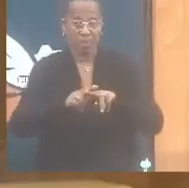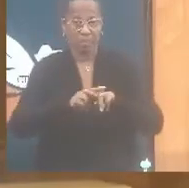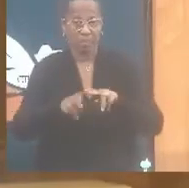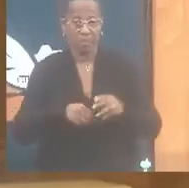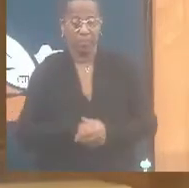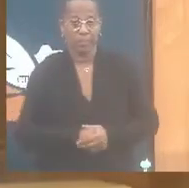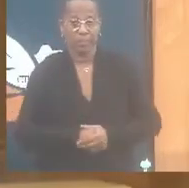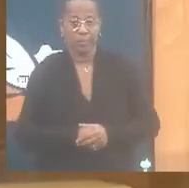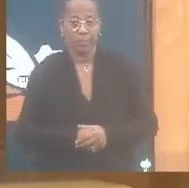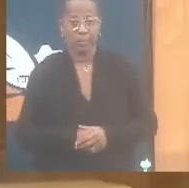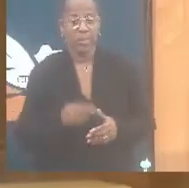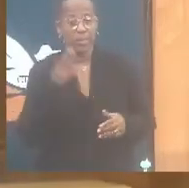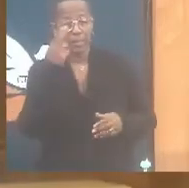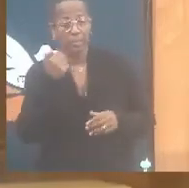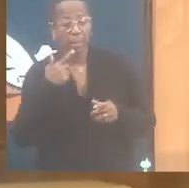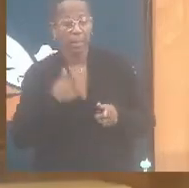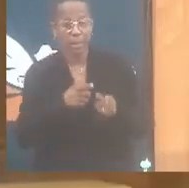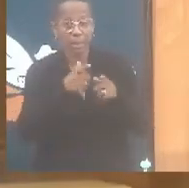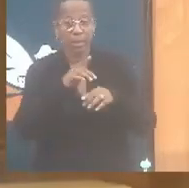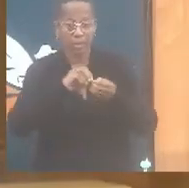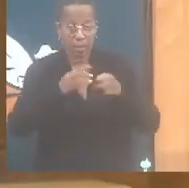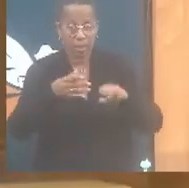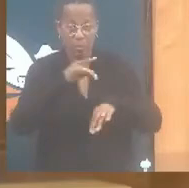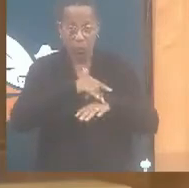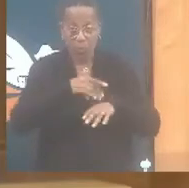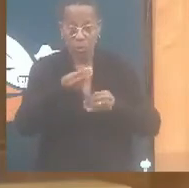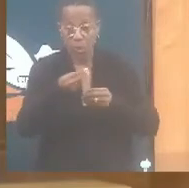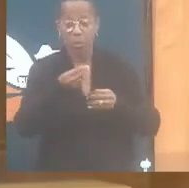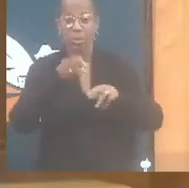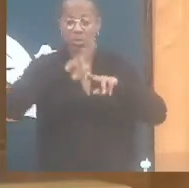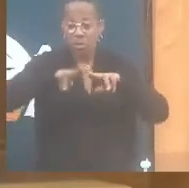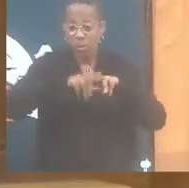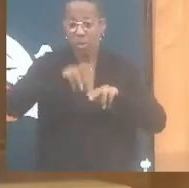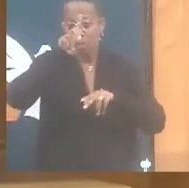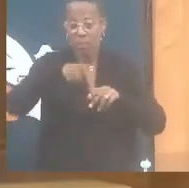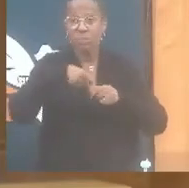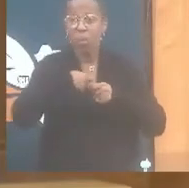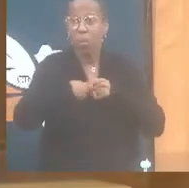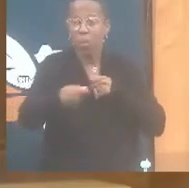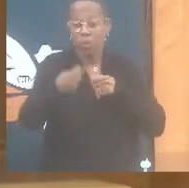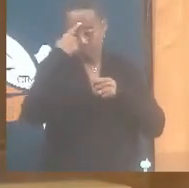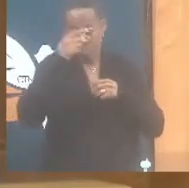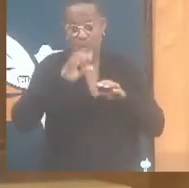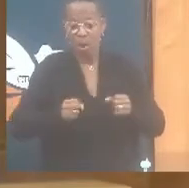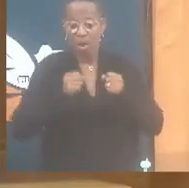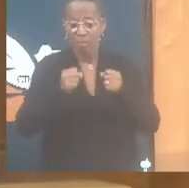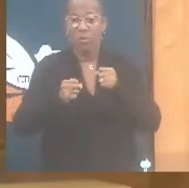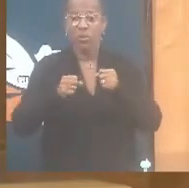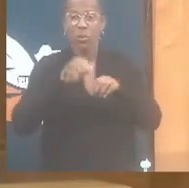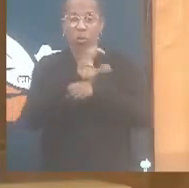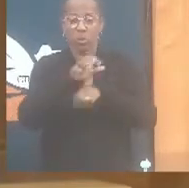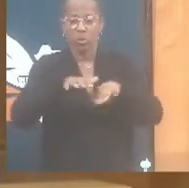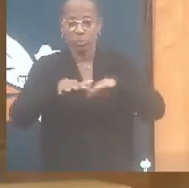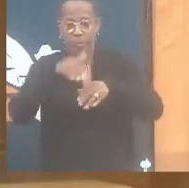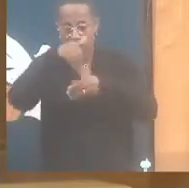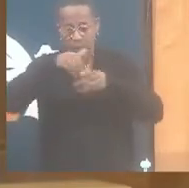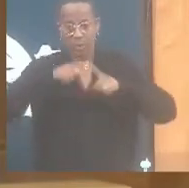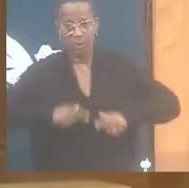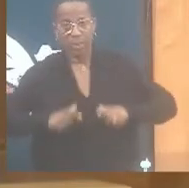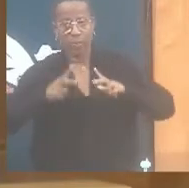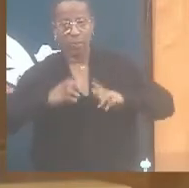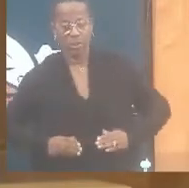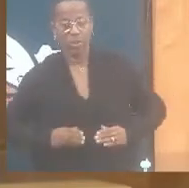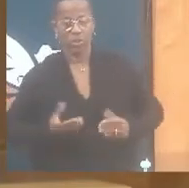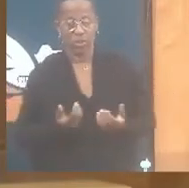La cyberattaque justifie-t-elle le non-démarrage des chantiers de confortement parasismique dans les lycées et les collèges,